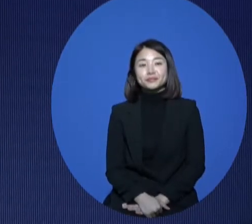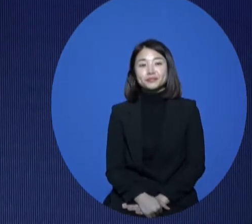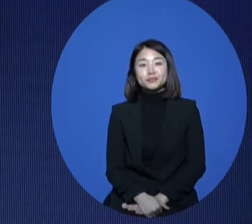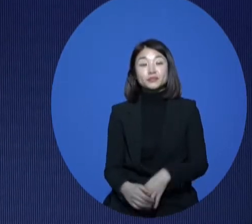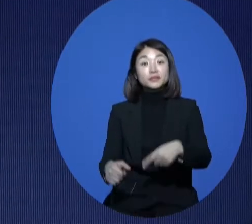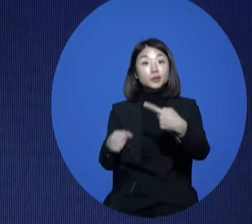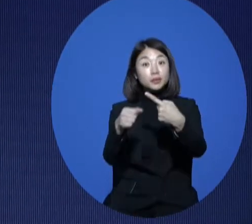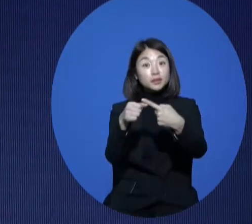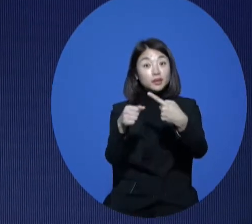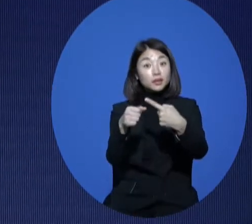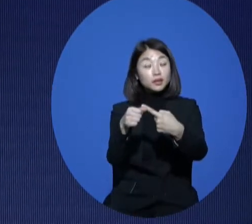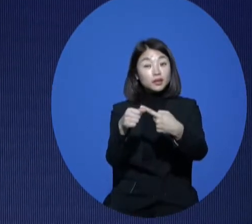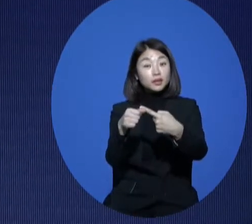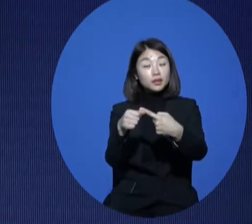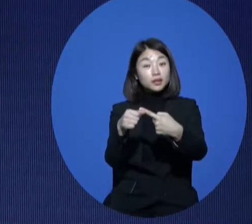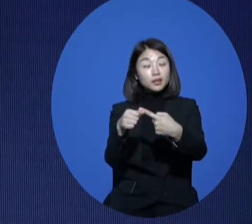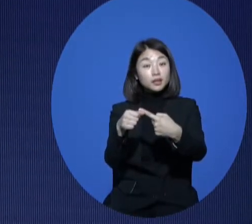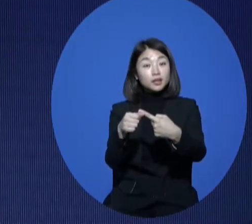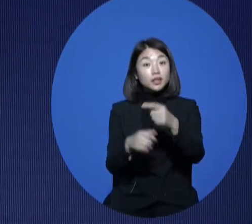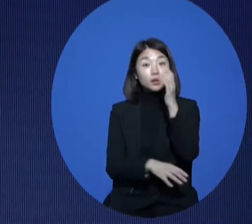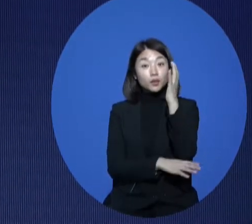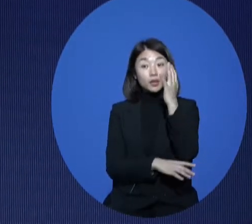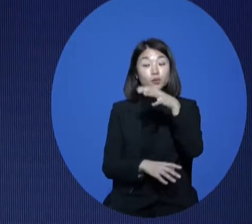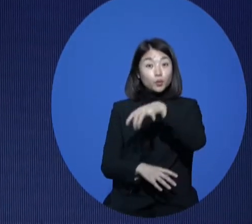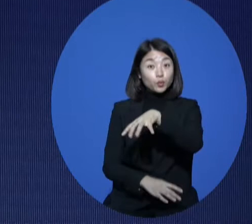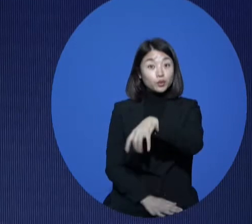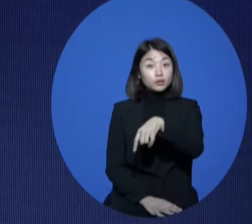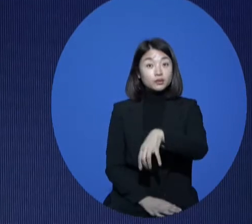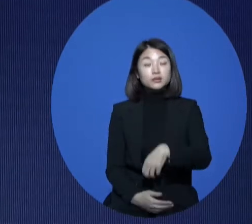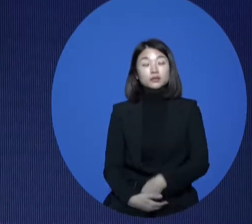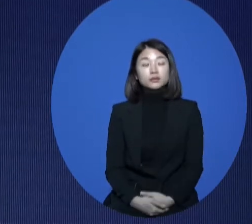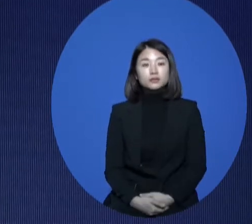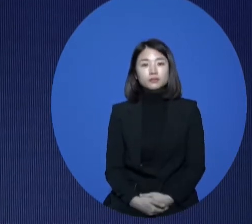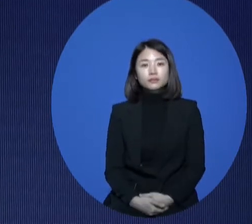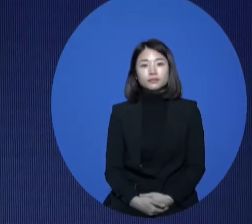첫째 분임 토의에는